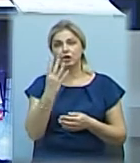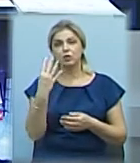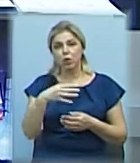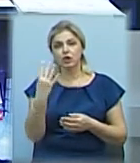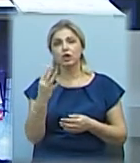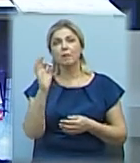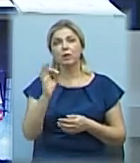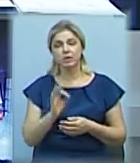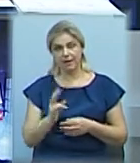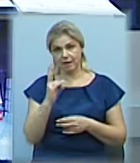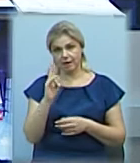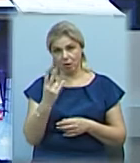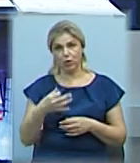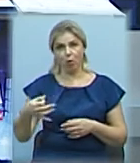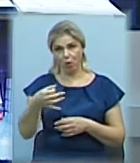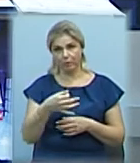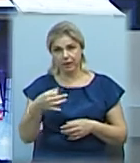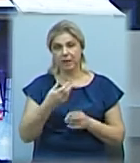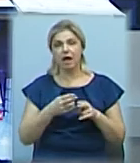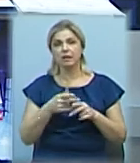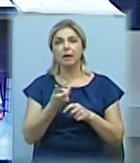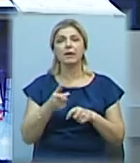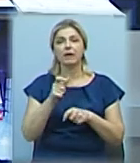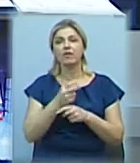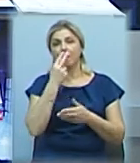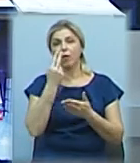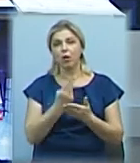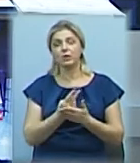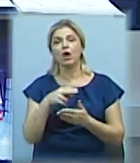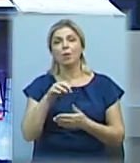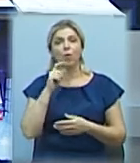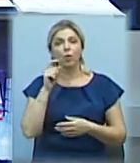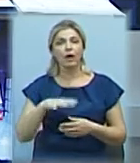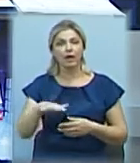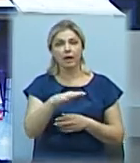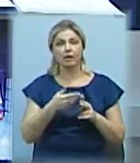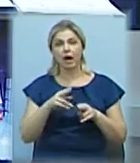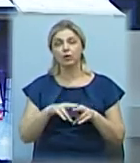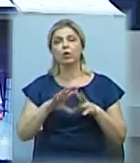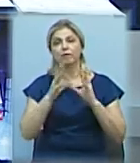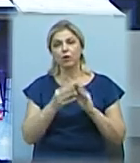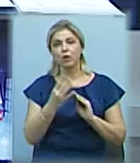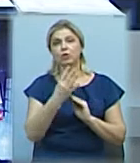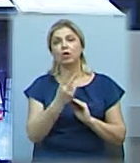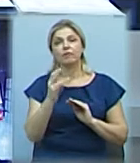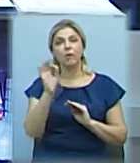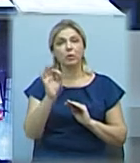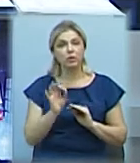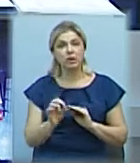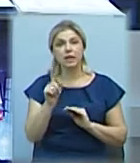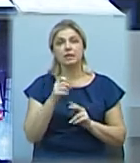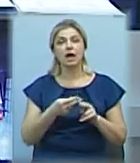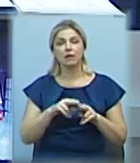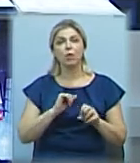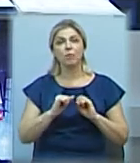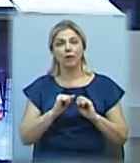населення Миколаївської області, що перевищує показник по Україні, який становить 42%. За даними